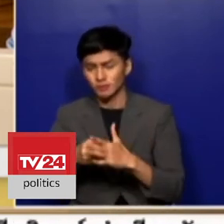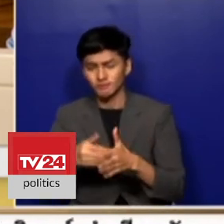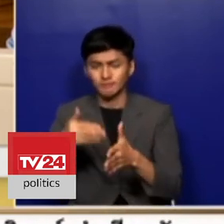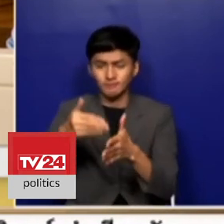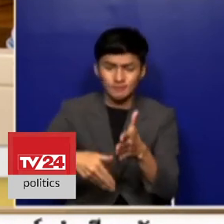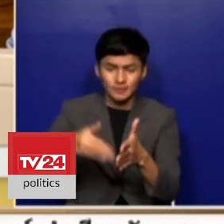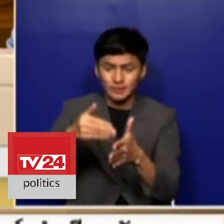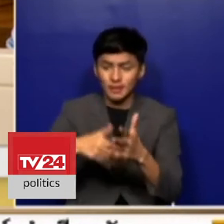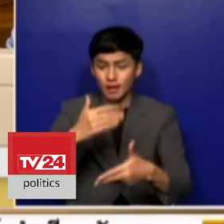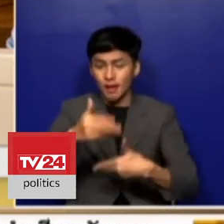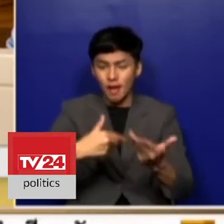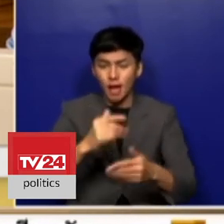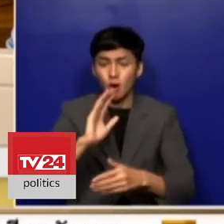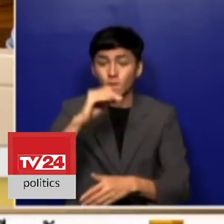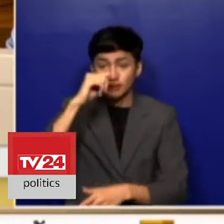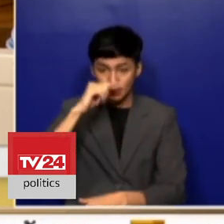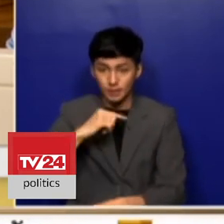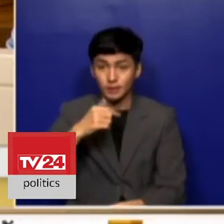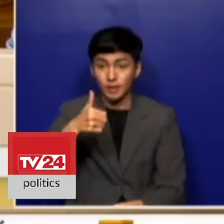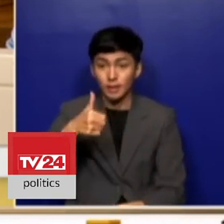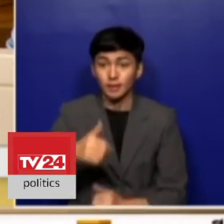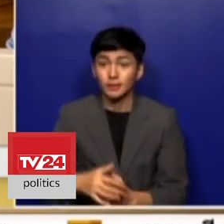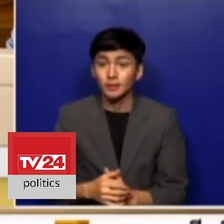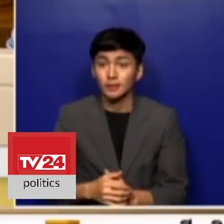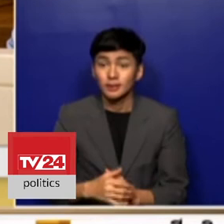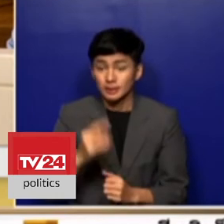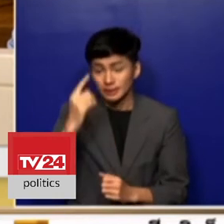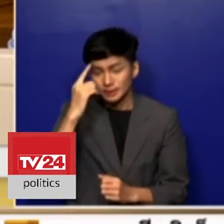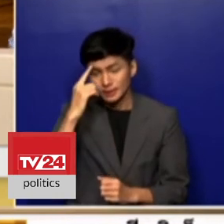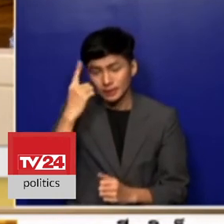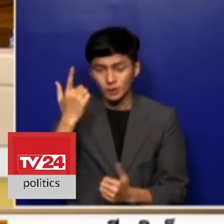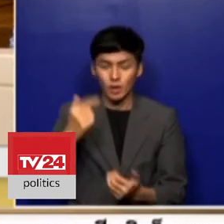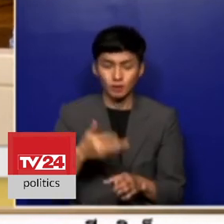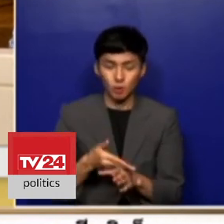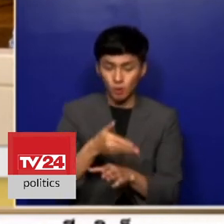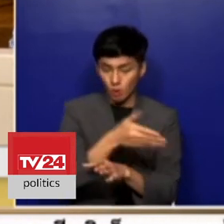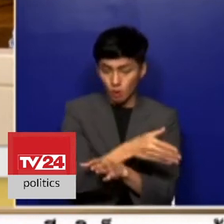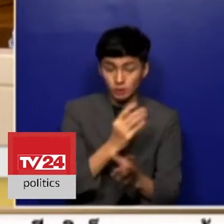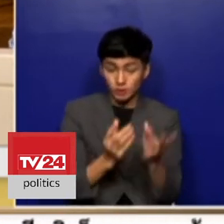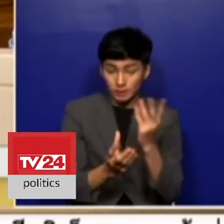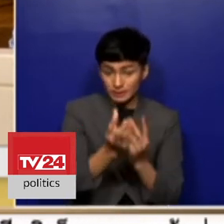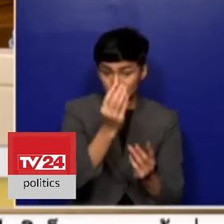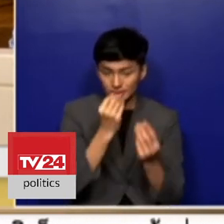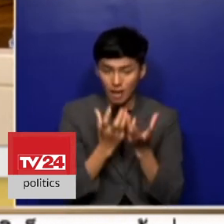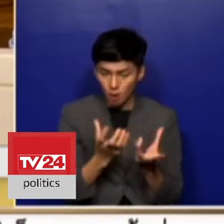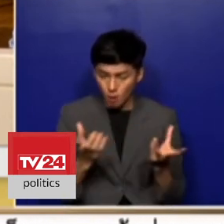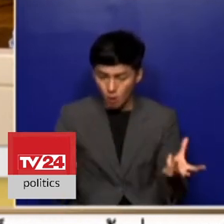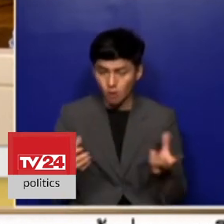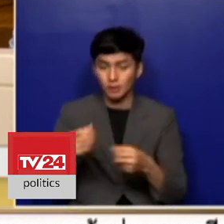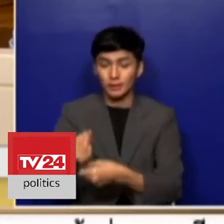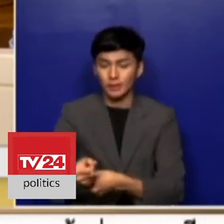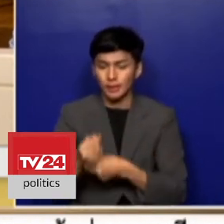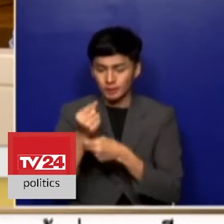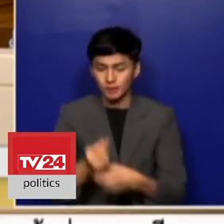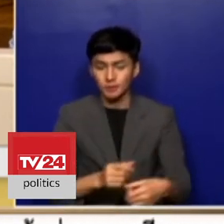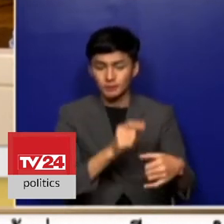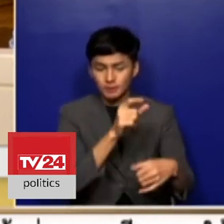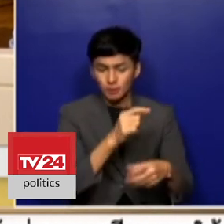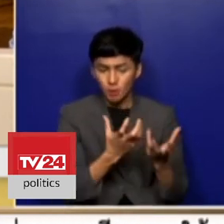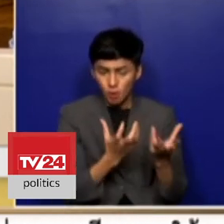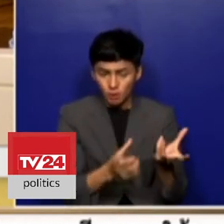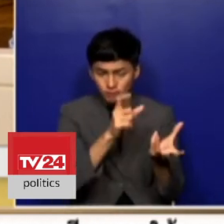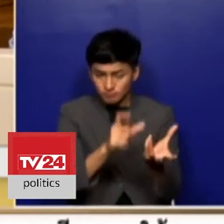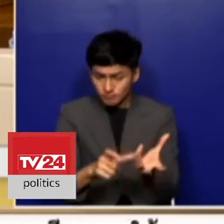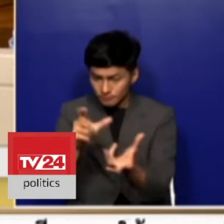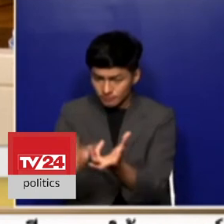เข้าสินค้าเกษตรจากไทยได้ดังนั้นค่ะจึงควรต้องมีการศึกษาวิจัยสินค้าเกษตรของไทยเป็นรายสินค้าด้วยไม่ใช่เน้น